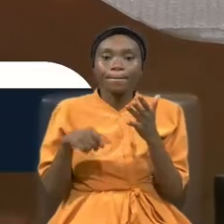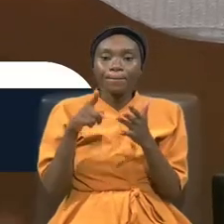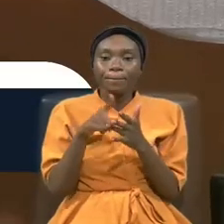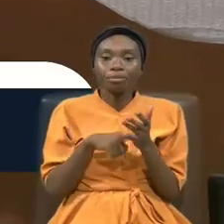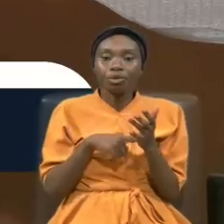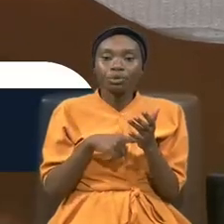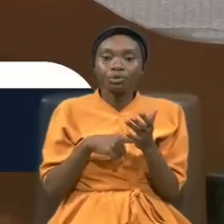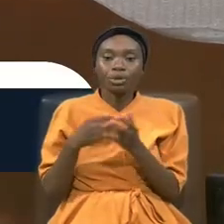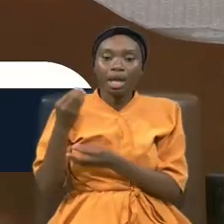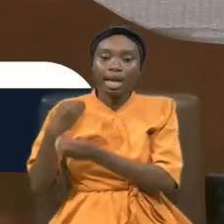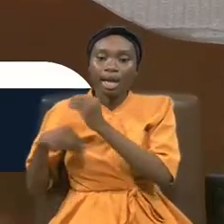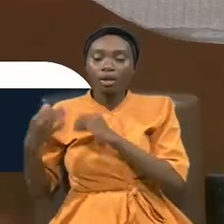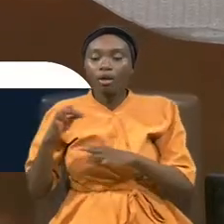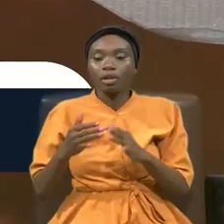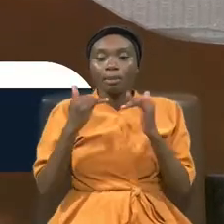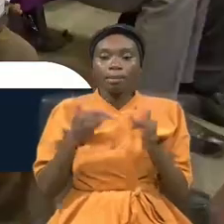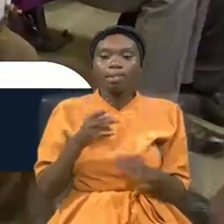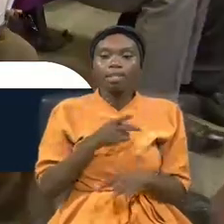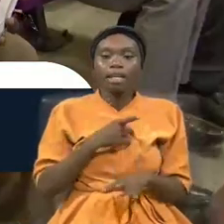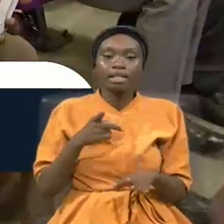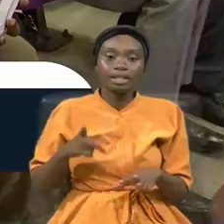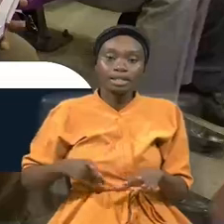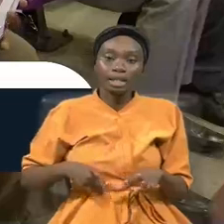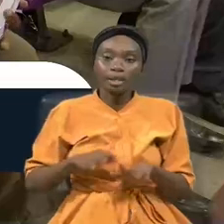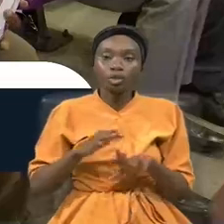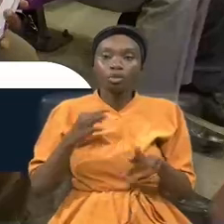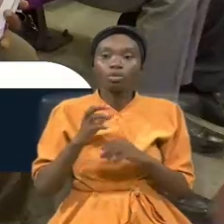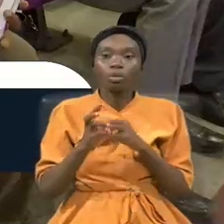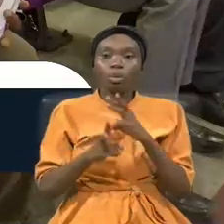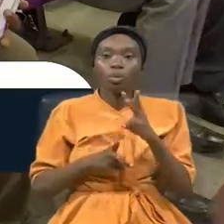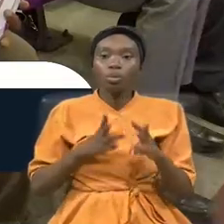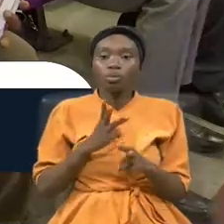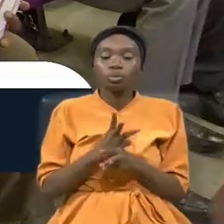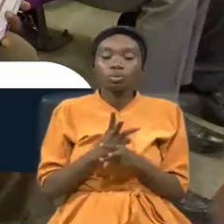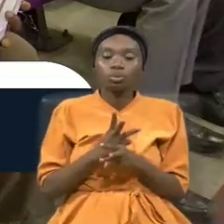dans le royaume présent. Le royaume présent du monde,